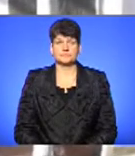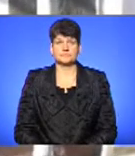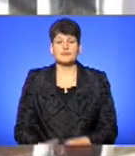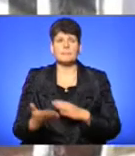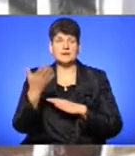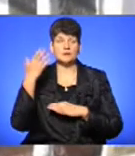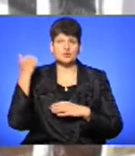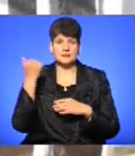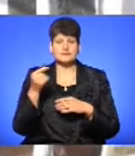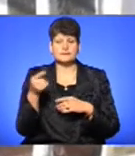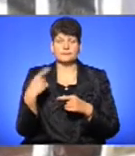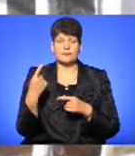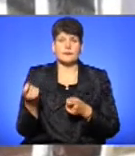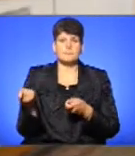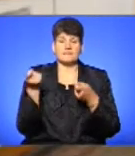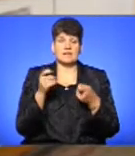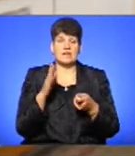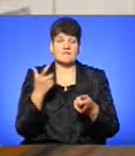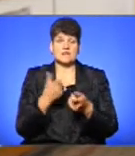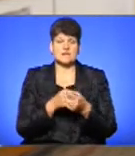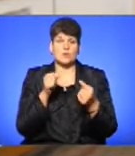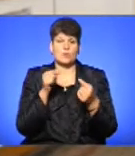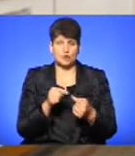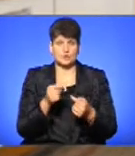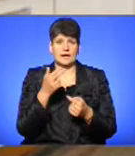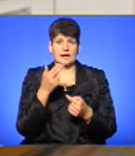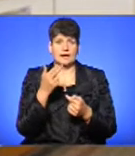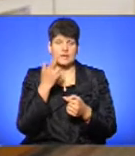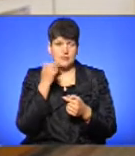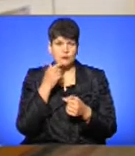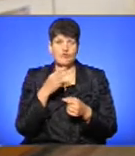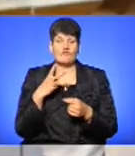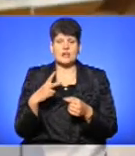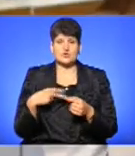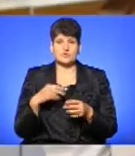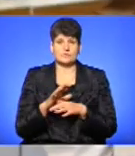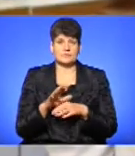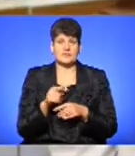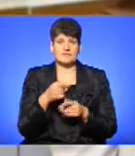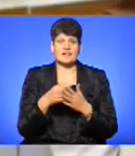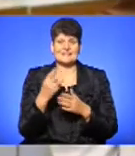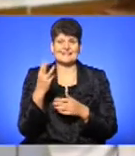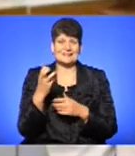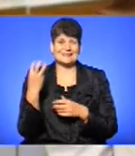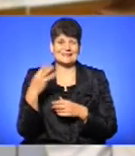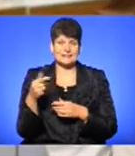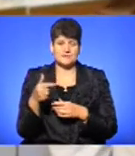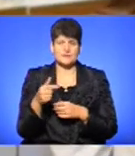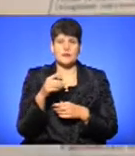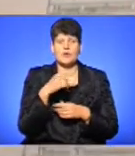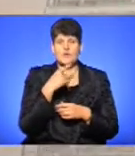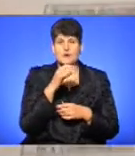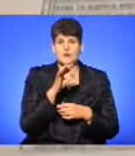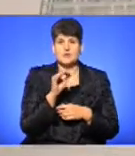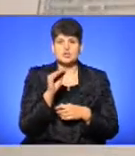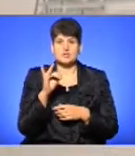Минулого тижня на Тернопільщину завезли вакцину проти грипу французького виробництва. Її вартість – 330 гривень. За словами Ольги Жарухи, ця вакцина